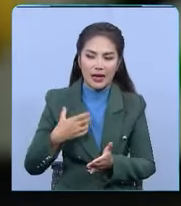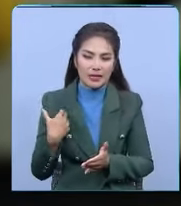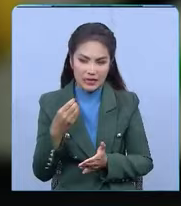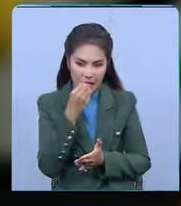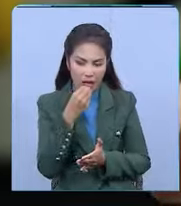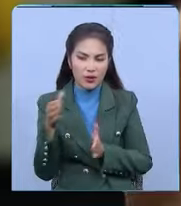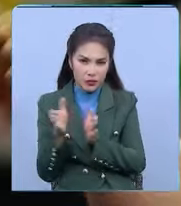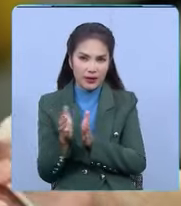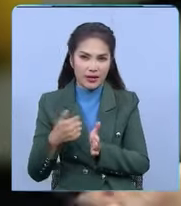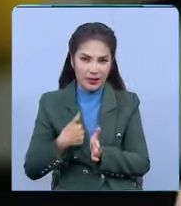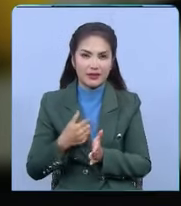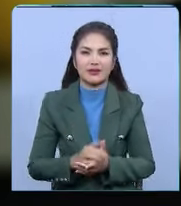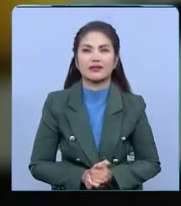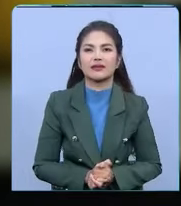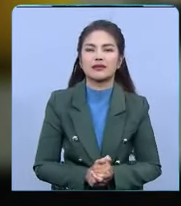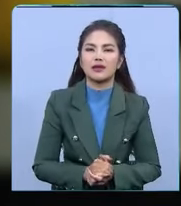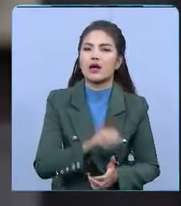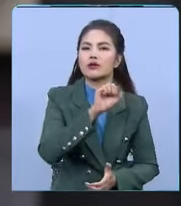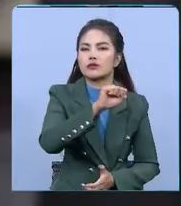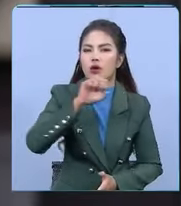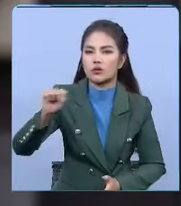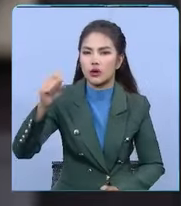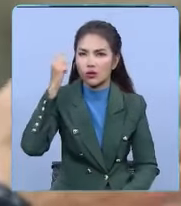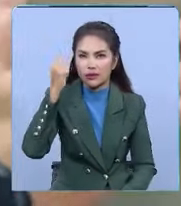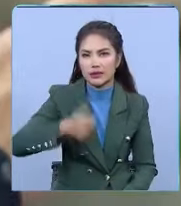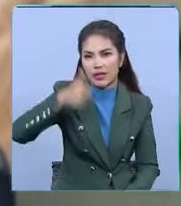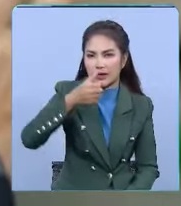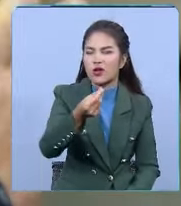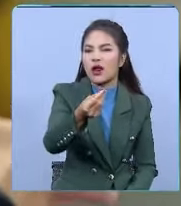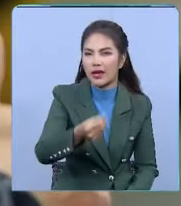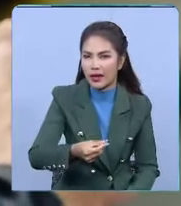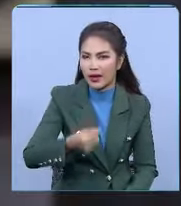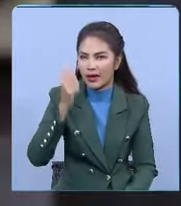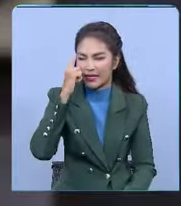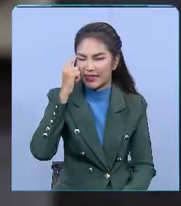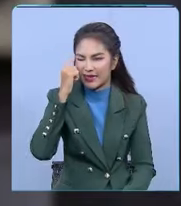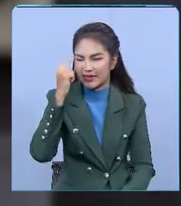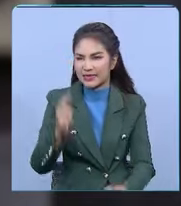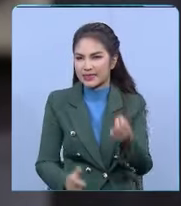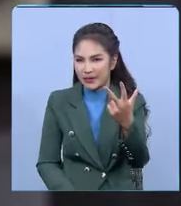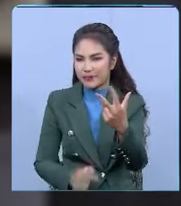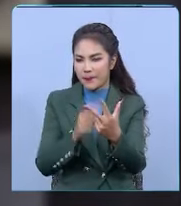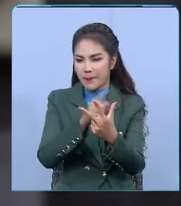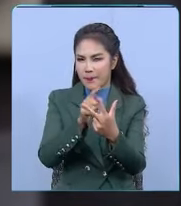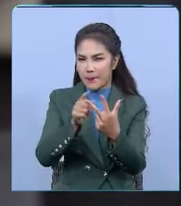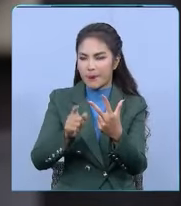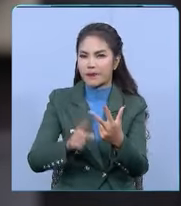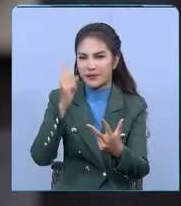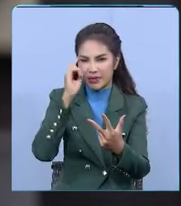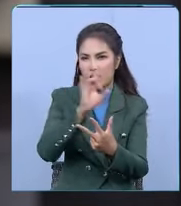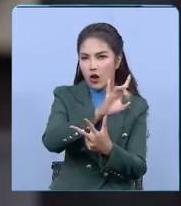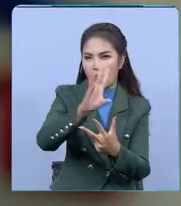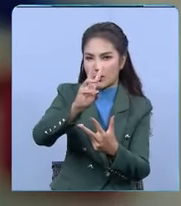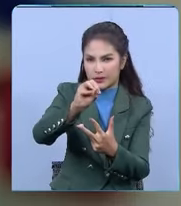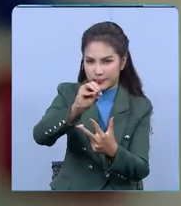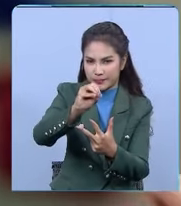สเขตสสปาร์ตี้ลิสต์ที่คิดว่าจะได้ในรอบนี้ครับ3หลักผมได้ยินตัวเลข160มา 160นี่ต้องพูดให้ชัดๆว่าเป็นวิธีคิดแบบวิ